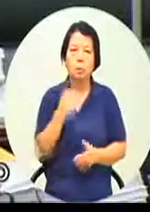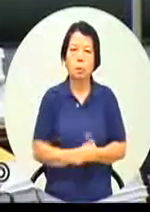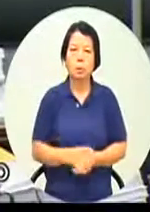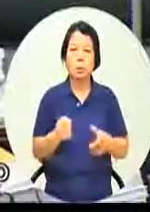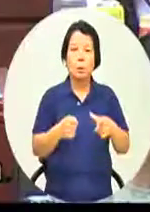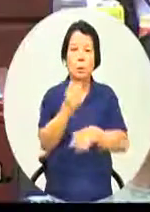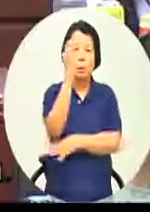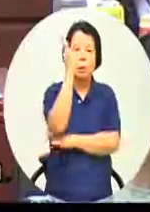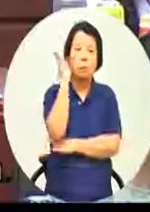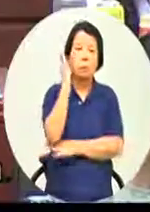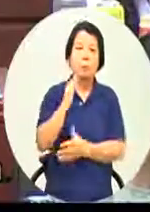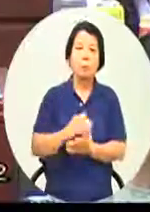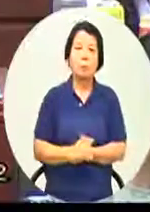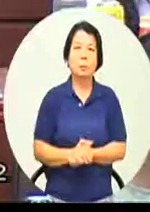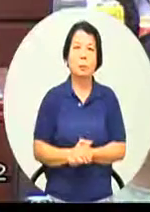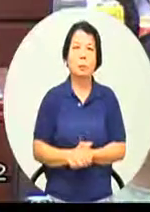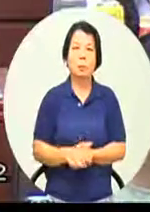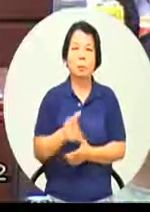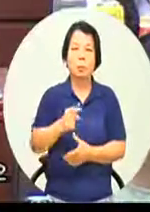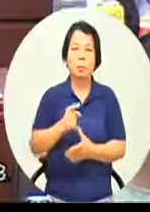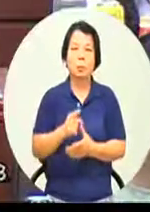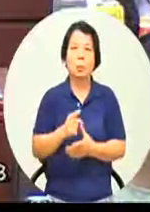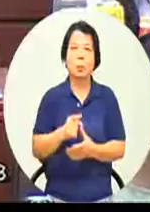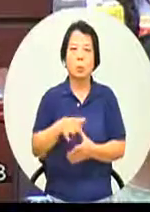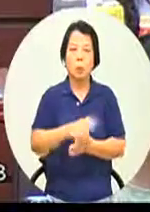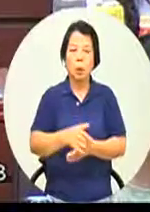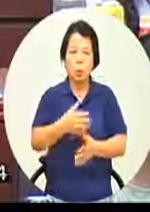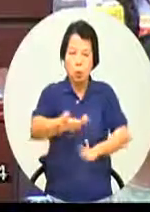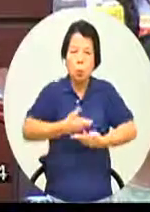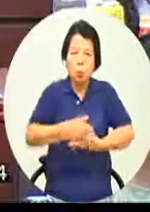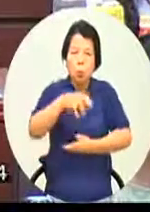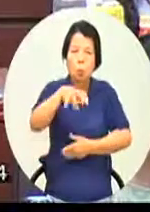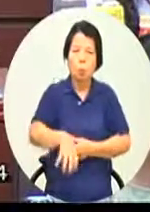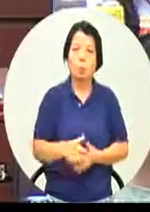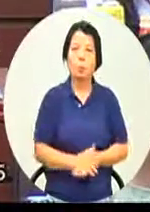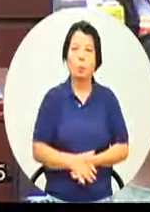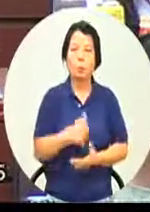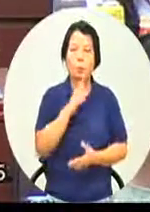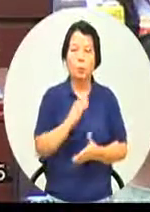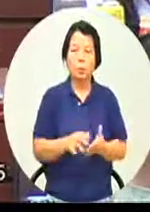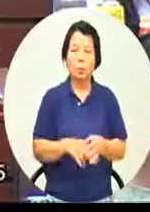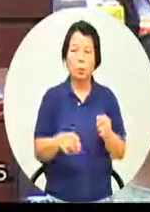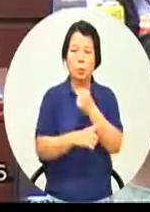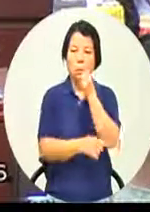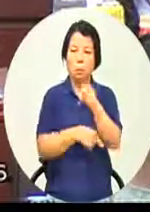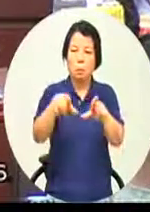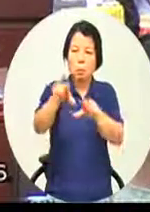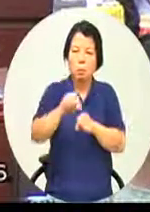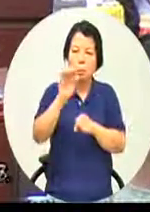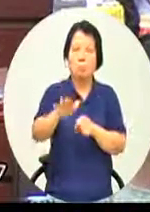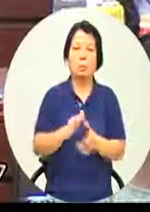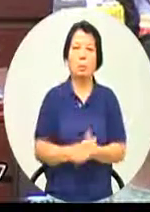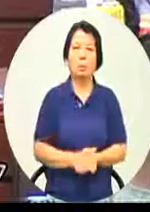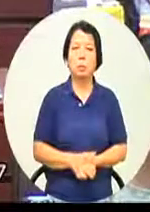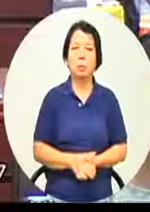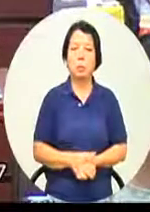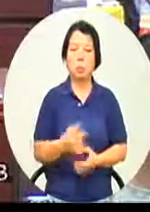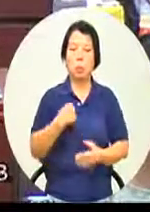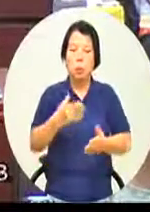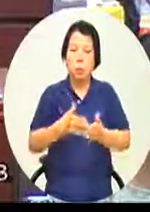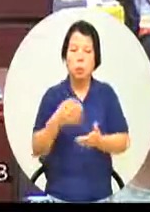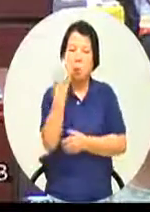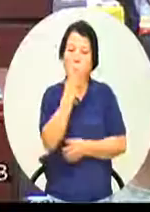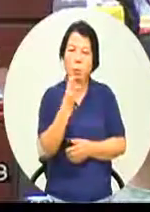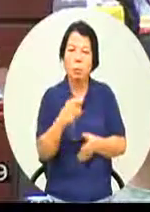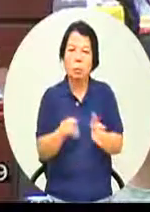所不是赌场了哈，就是我们是一个很合法，而且都按照。 那如果我要监督的时